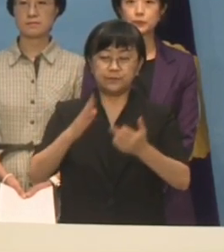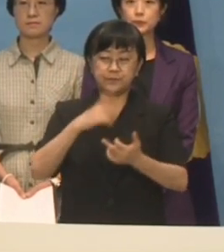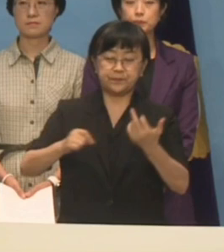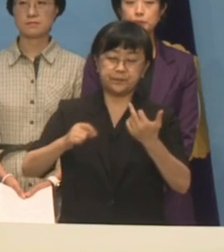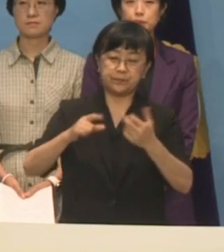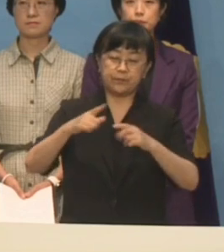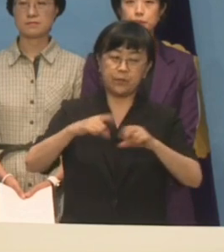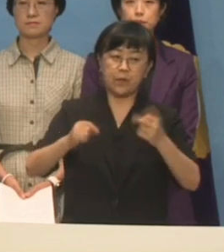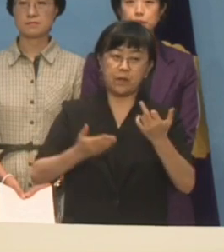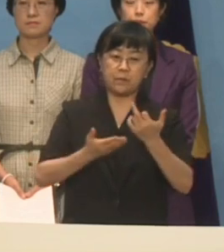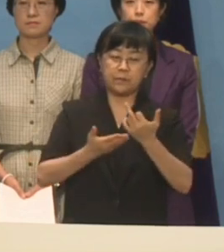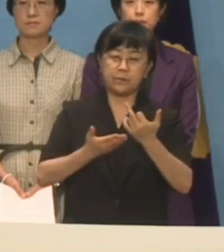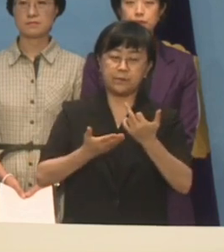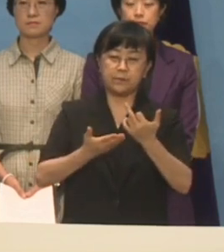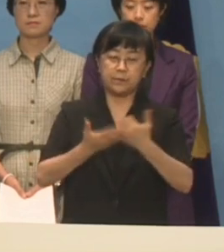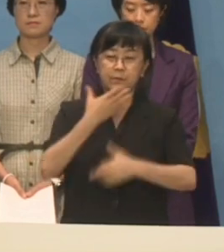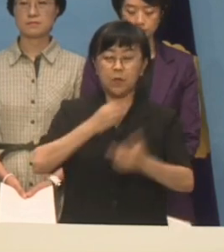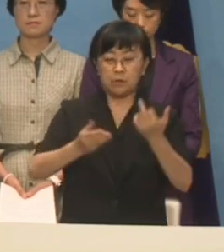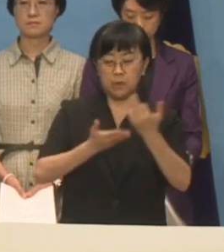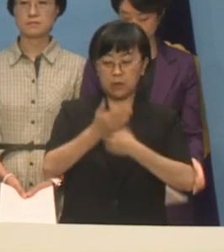투기에 반대하는 국민이